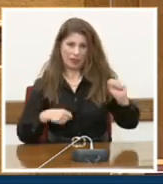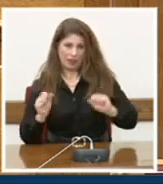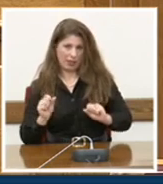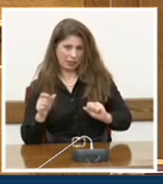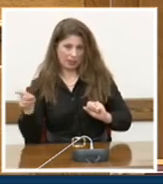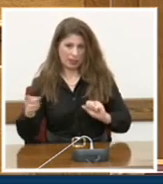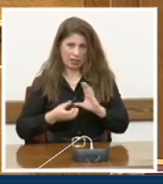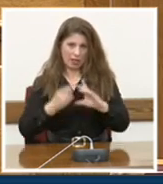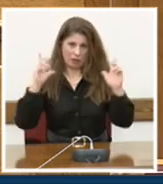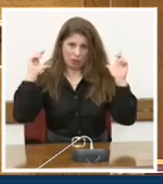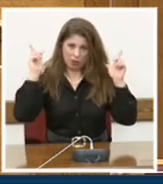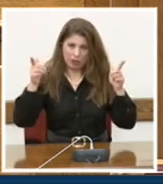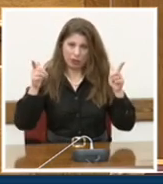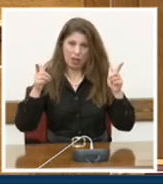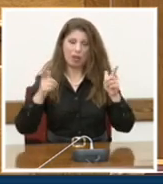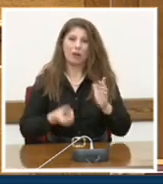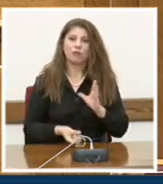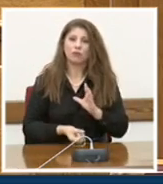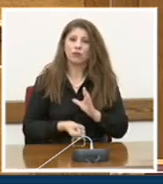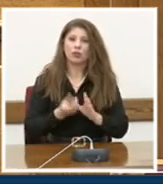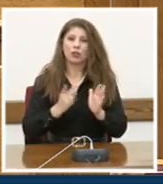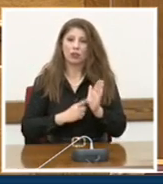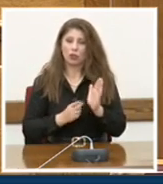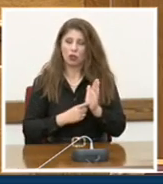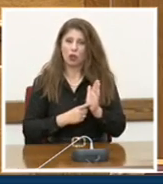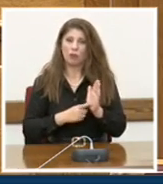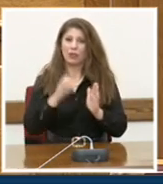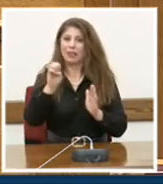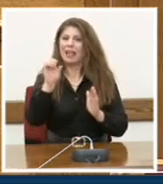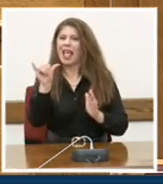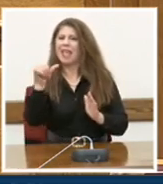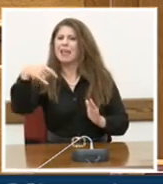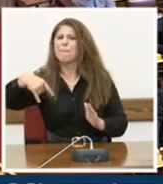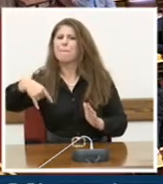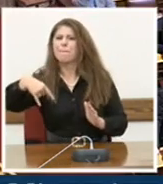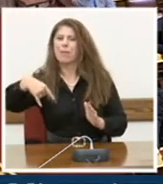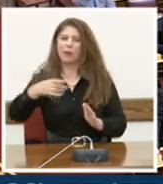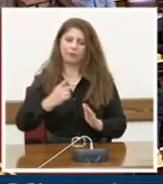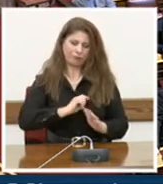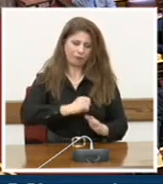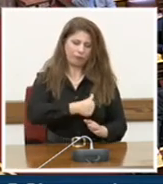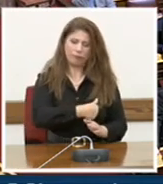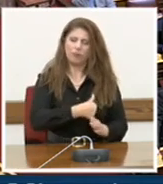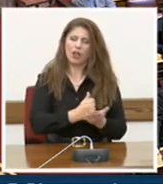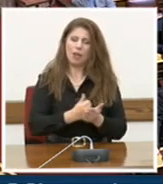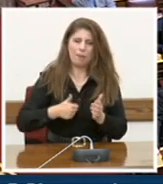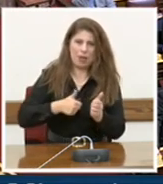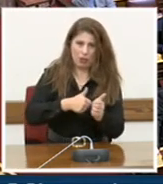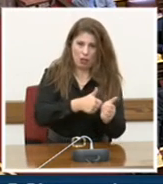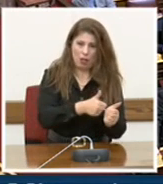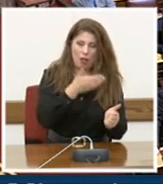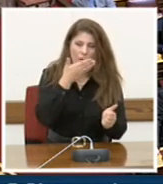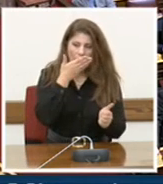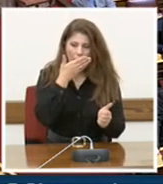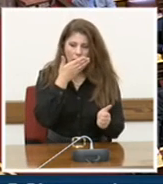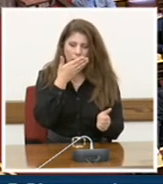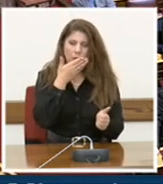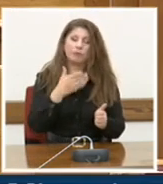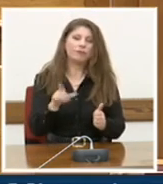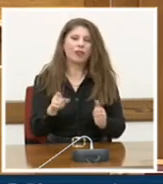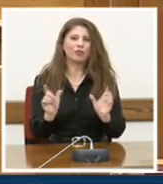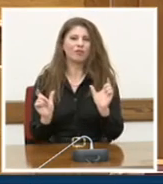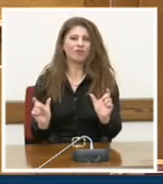Δημοκρατία με τον νέο νόμο για την ΕΕΠ και τις παρακολουθήσεις, θωρακίζοντας έτσι και το αστικό κράτος για